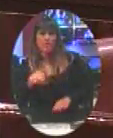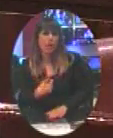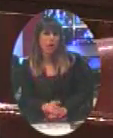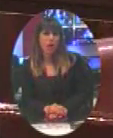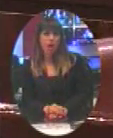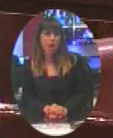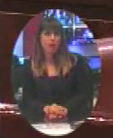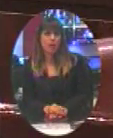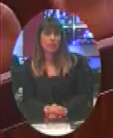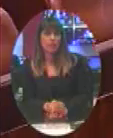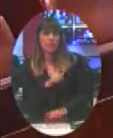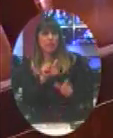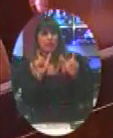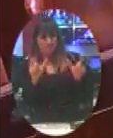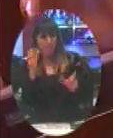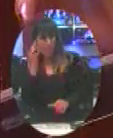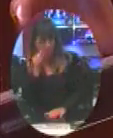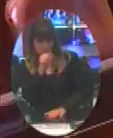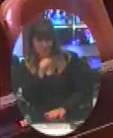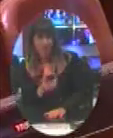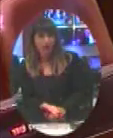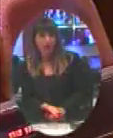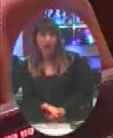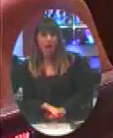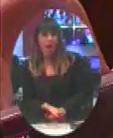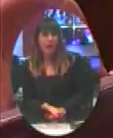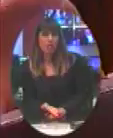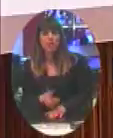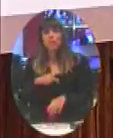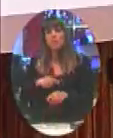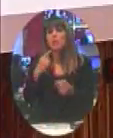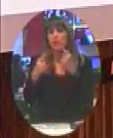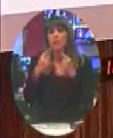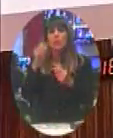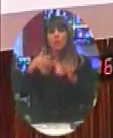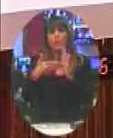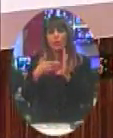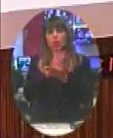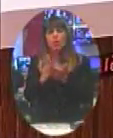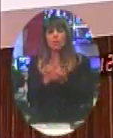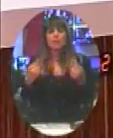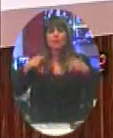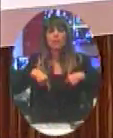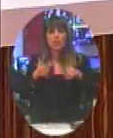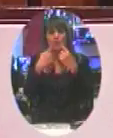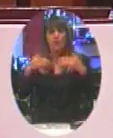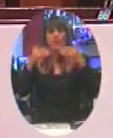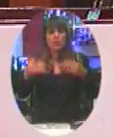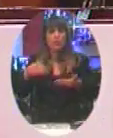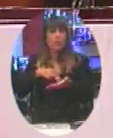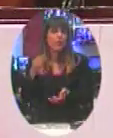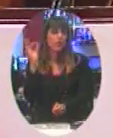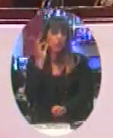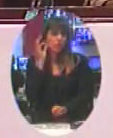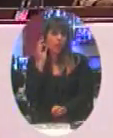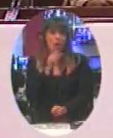ברקו, חברת הכנסת ברקו. במהלך אותו הדיון ביקרו גם את ההחלטה של יושבת ראש הוועדה לקידום מעמד האישה שלא